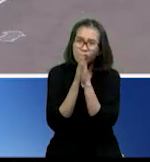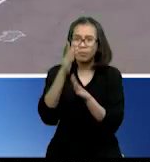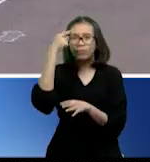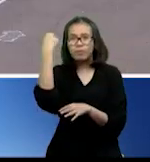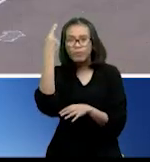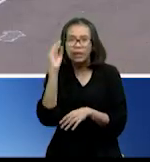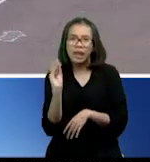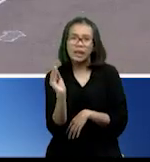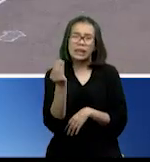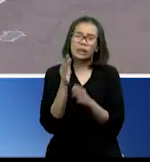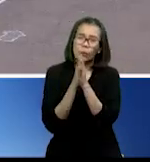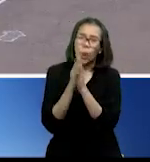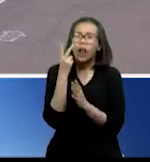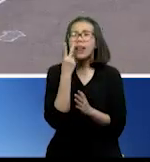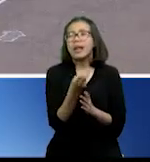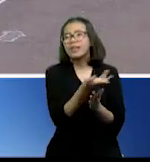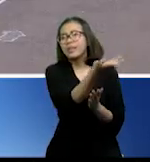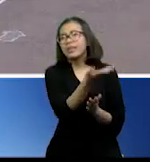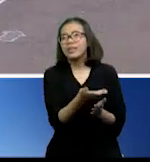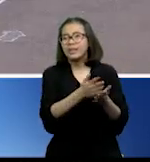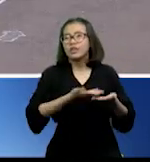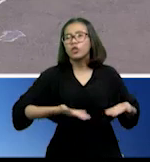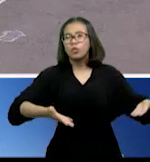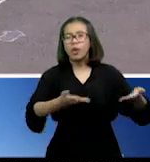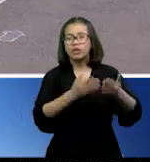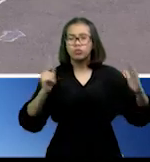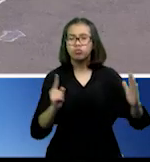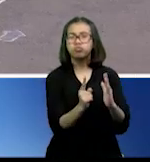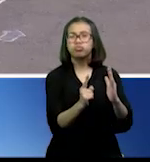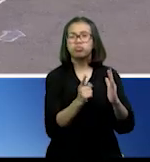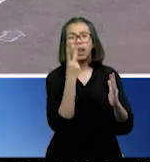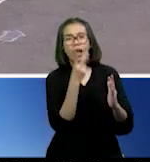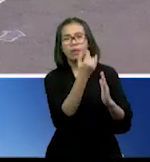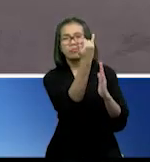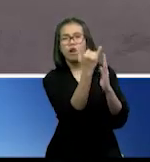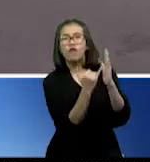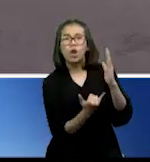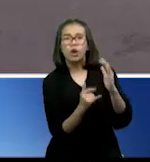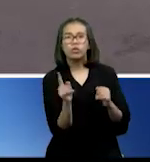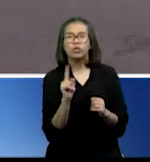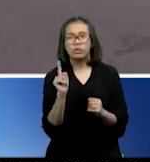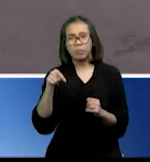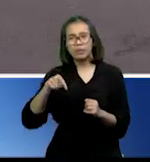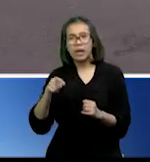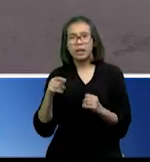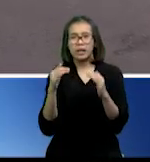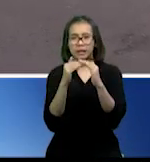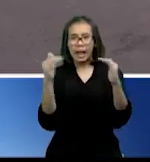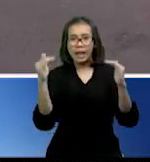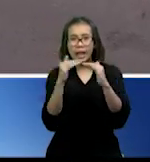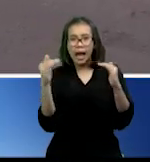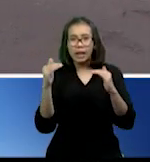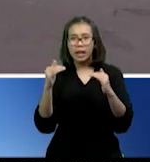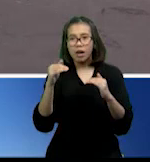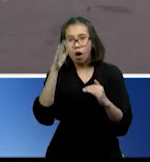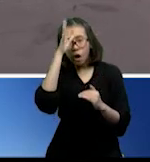Jakarta ini untuk melakukan evaluasi pembelajaran tatap muka melihat angka positif feathered yang ada di DKI Jakarta ini sudah berada diangka 13 koma